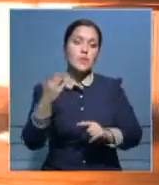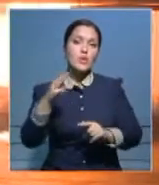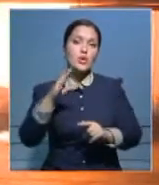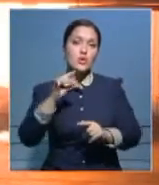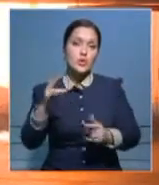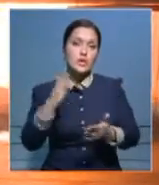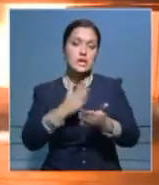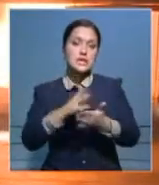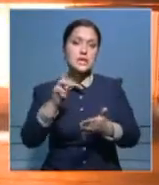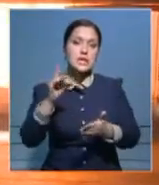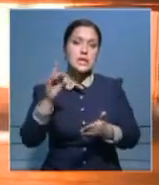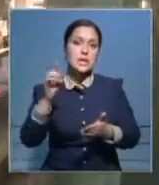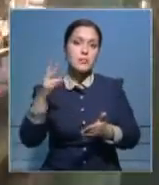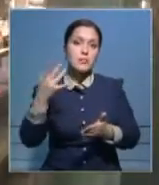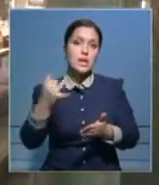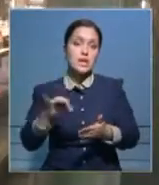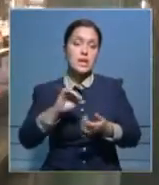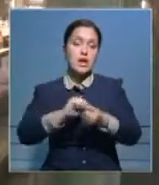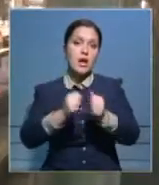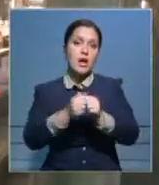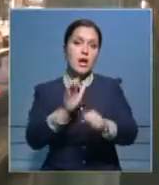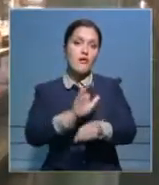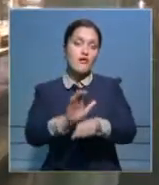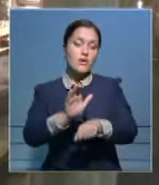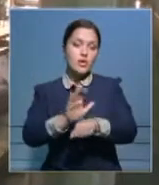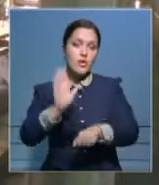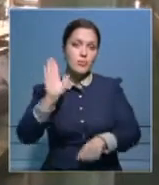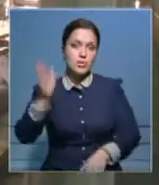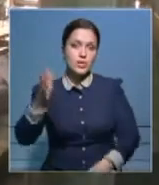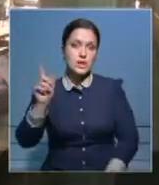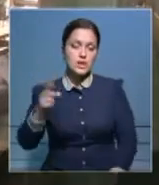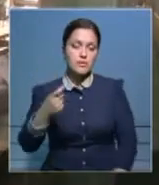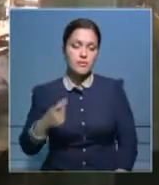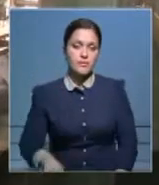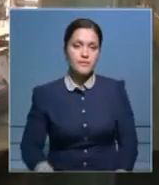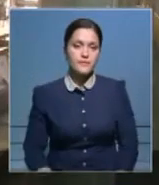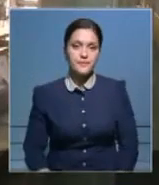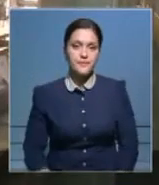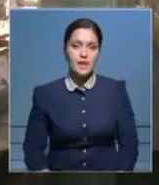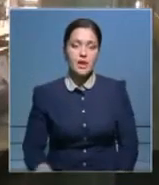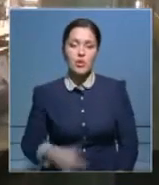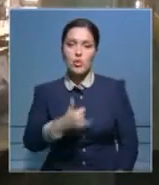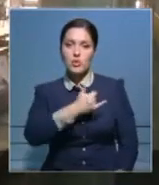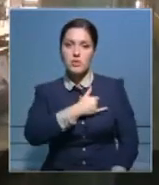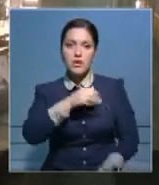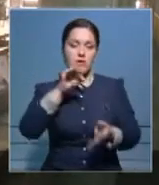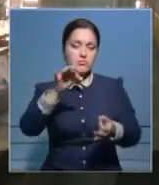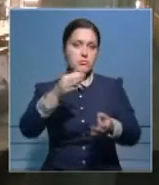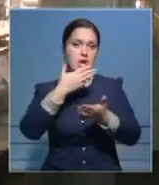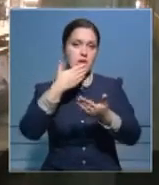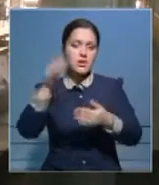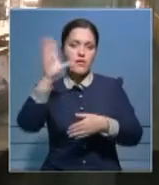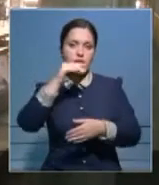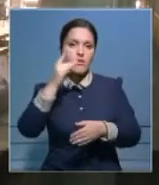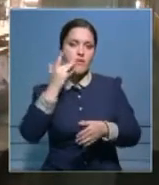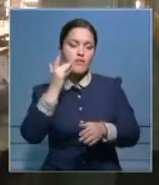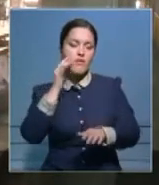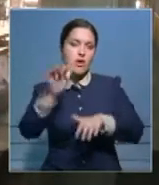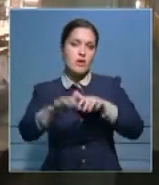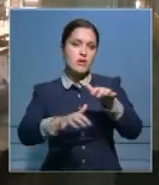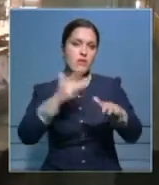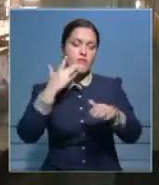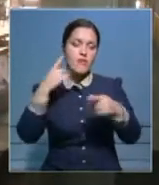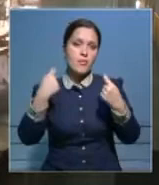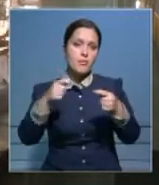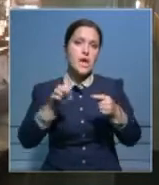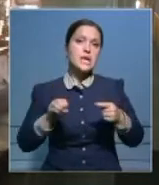производственную мощность. На сегодняшний день вопрос со сбытом у нас не стоит. Значит, вся продукция законтрактована. Уходит она в Европу,